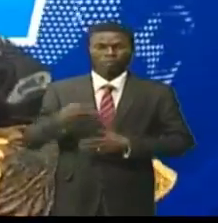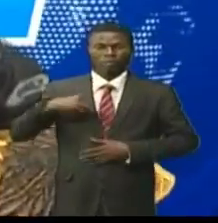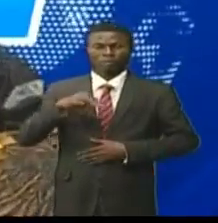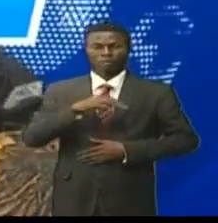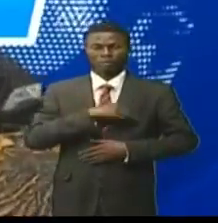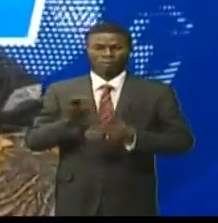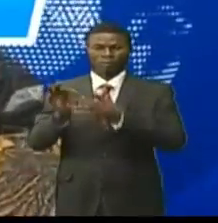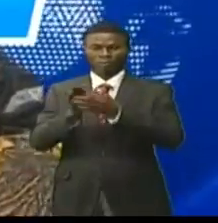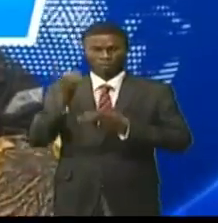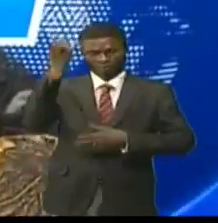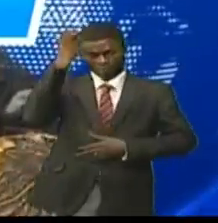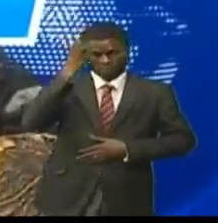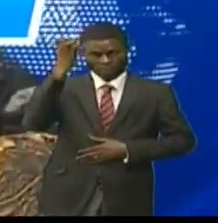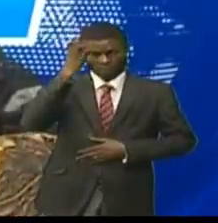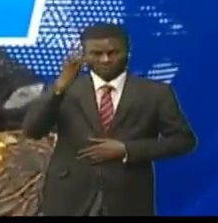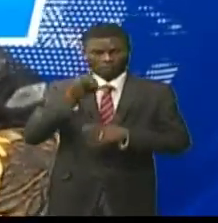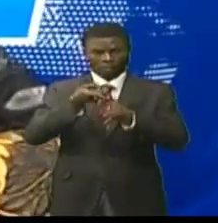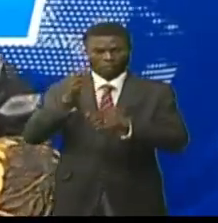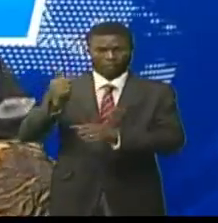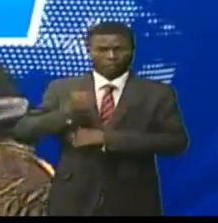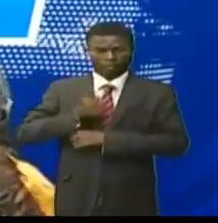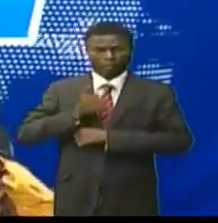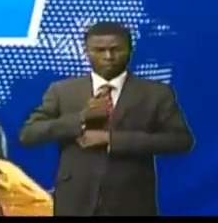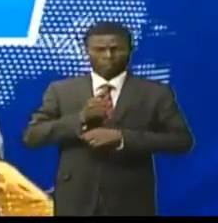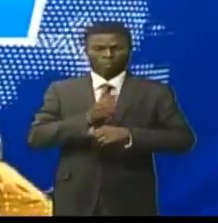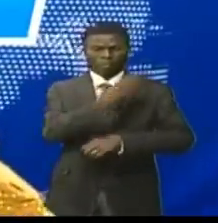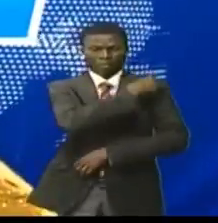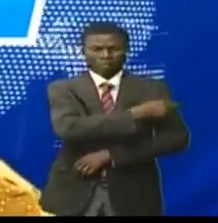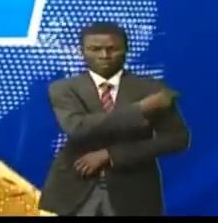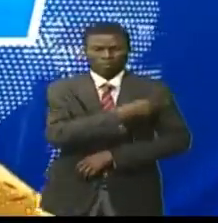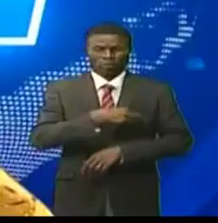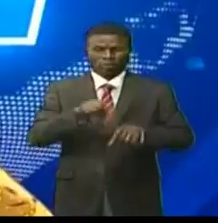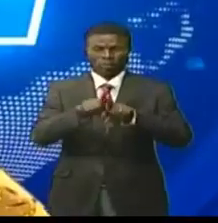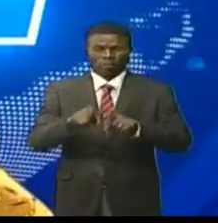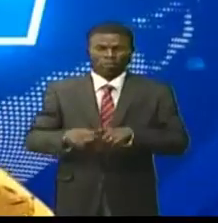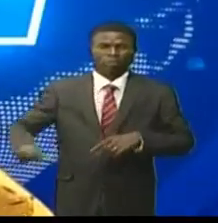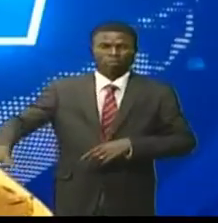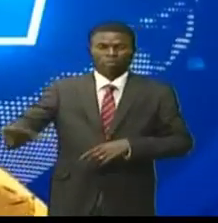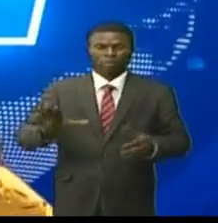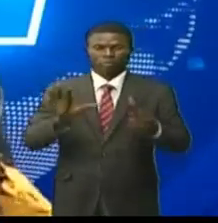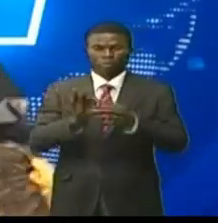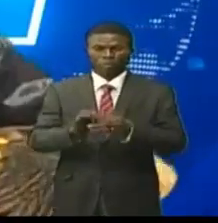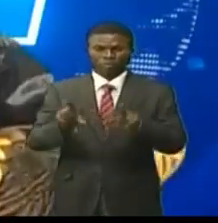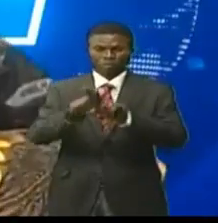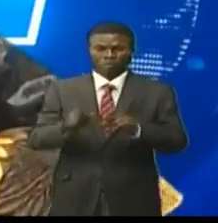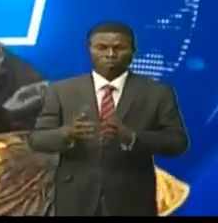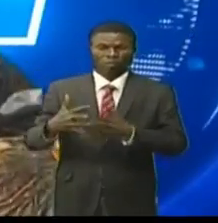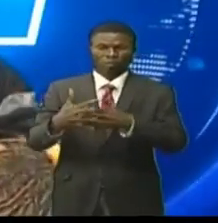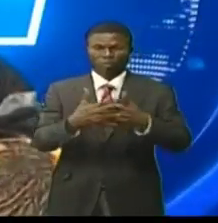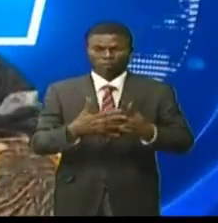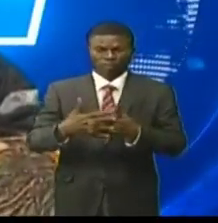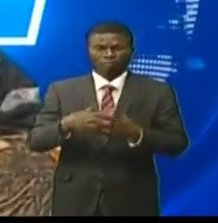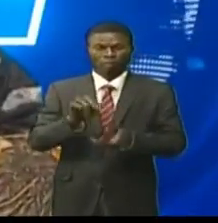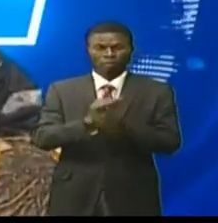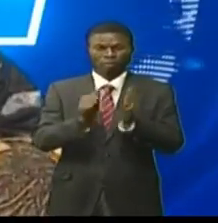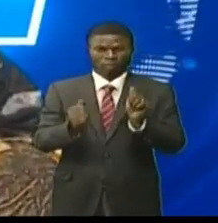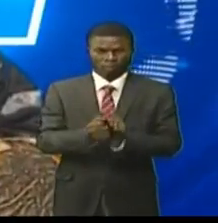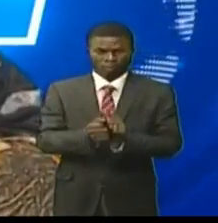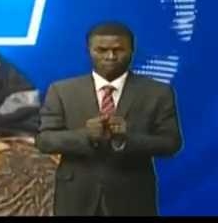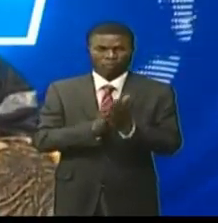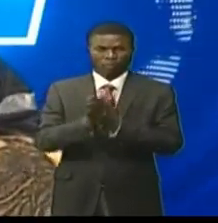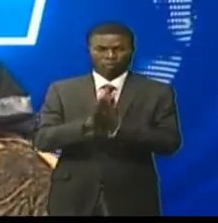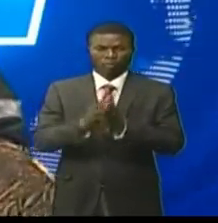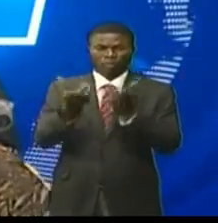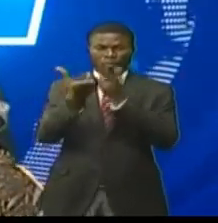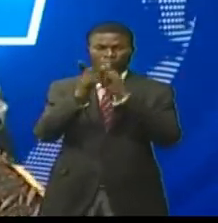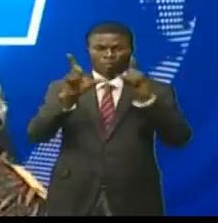de l'Union européenne, du Canada, de la Suisse, de la Norvège, du Royaume-Uni et des États-Unis sur des questions liées à la